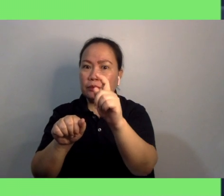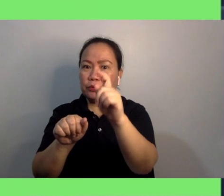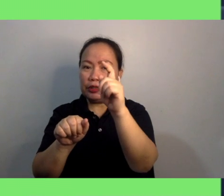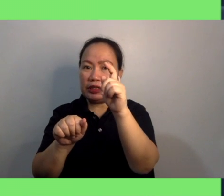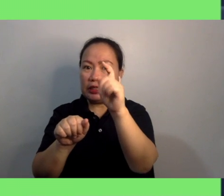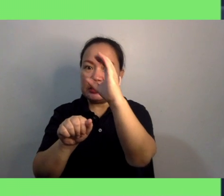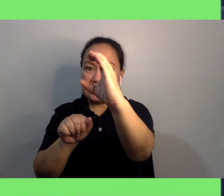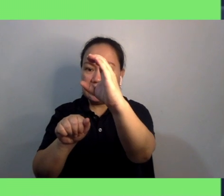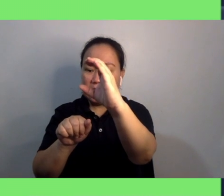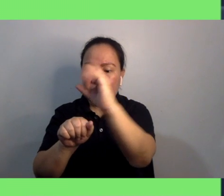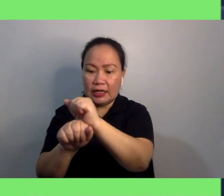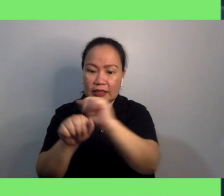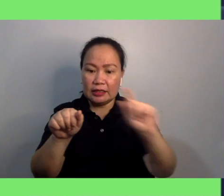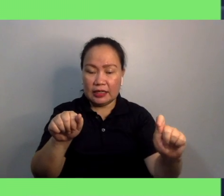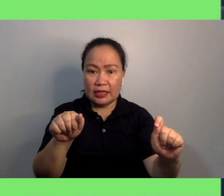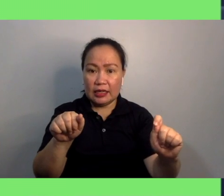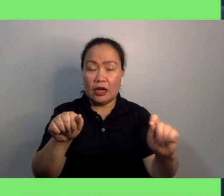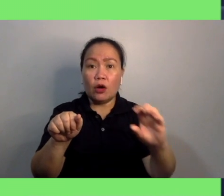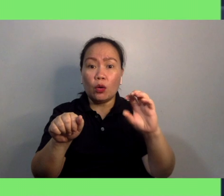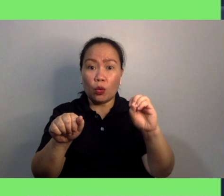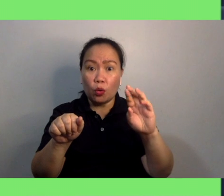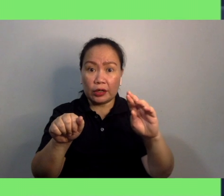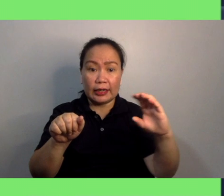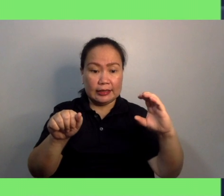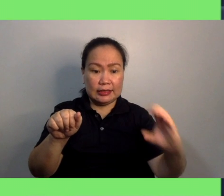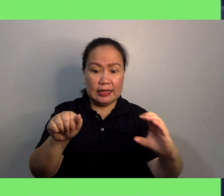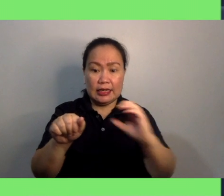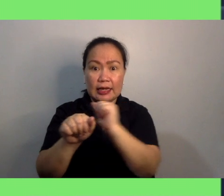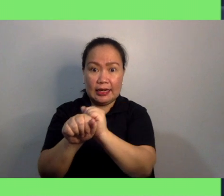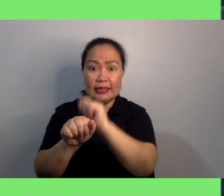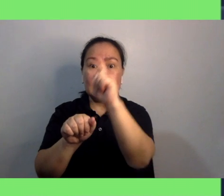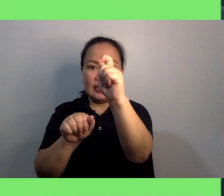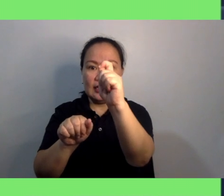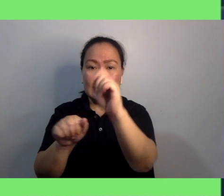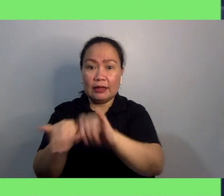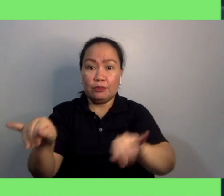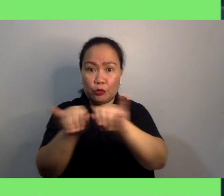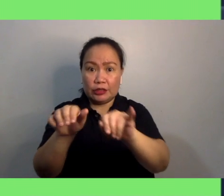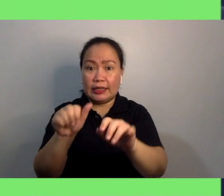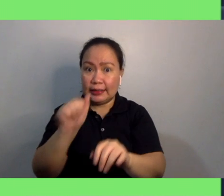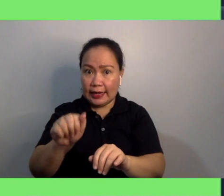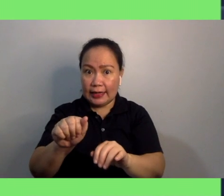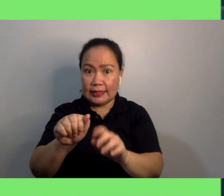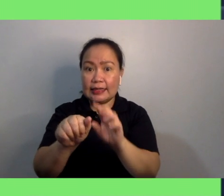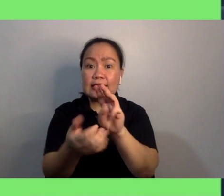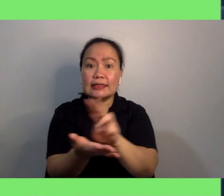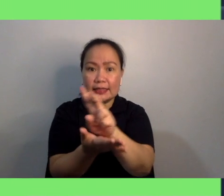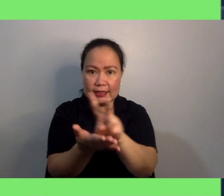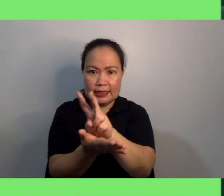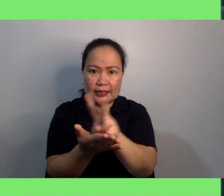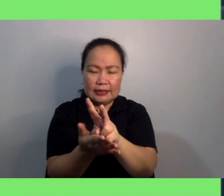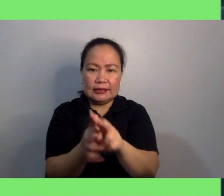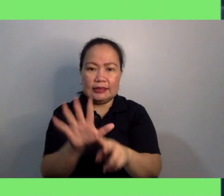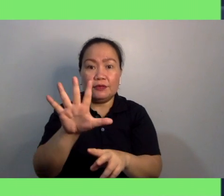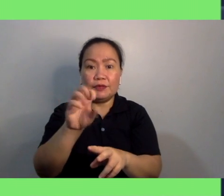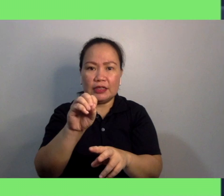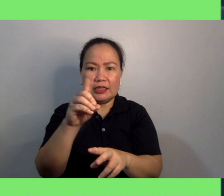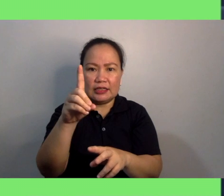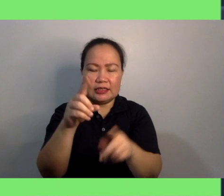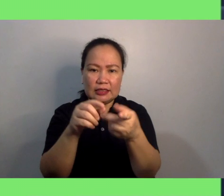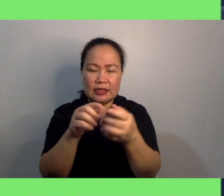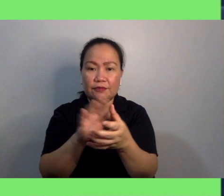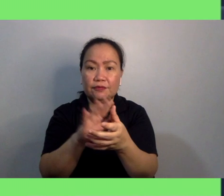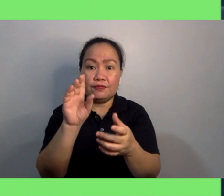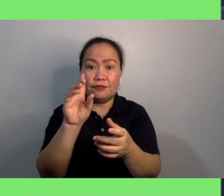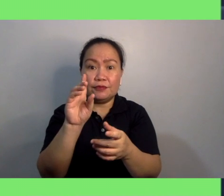yung nasa gitna, yun po yung vertex natin. Okay? So, this is your angle CAT, which is 50 degrees. And